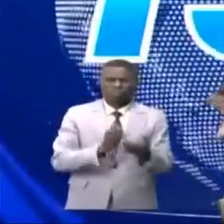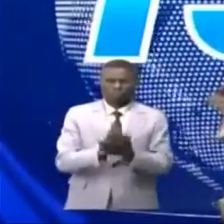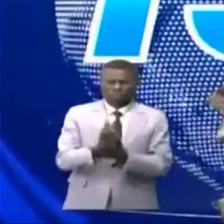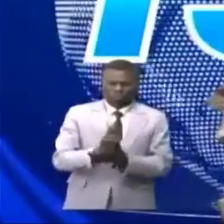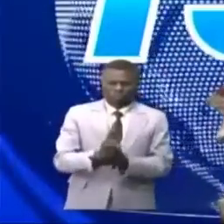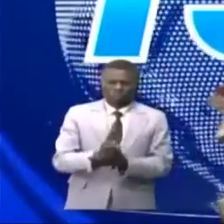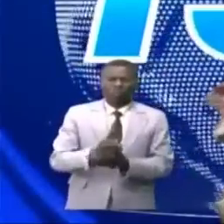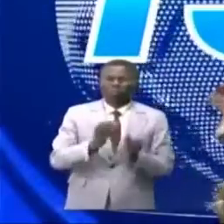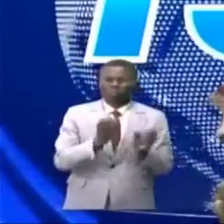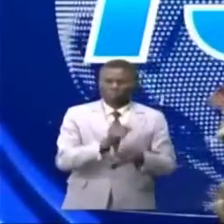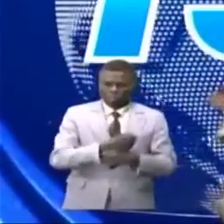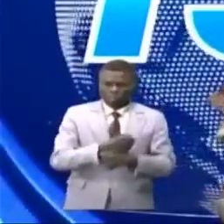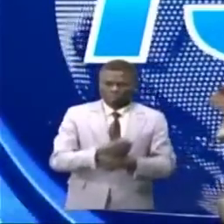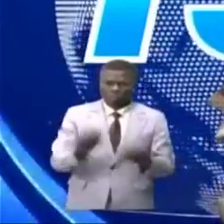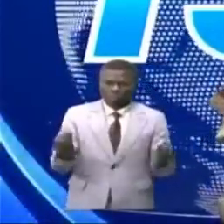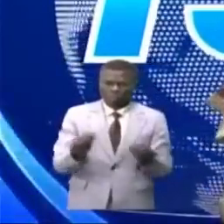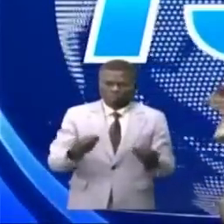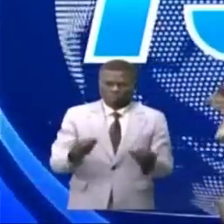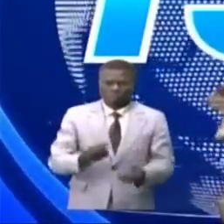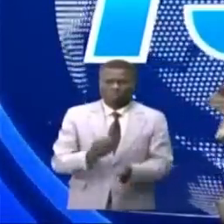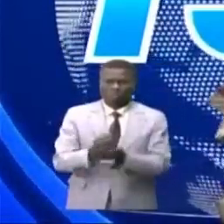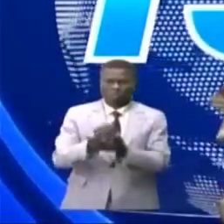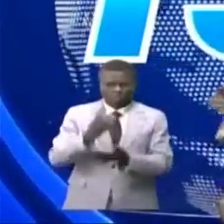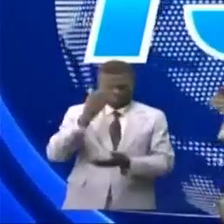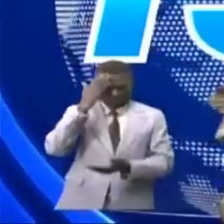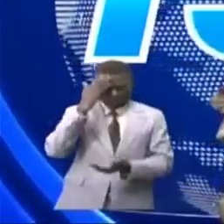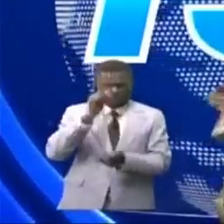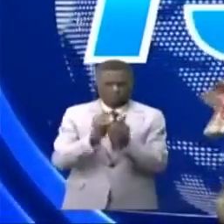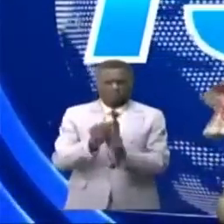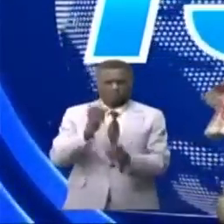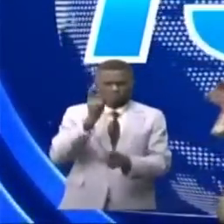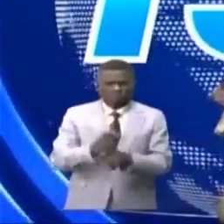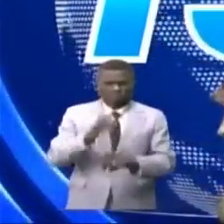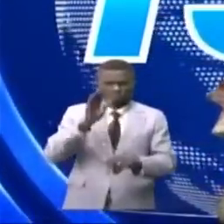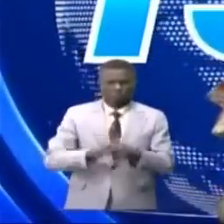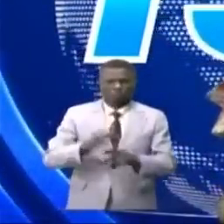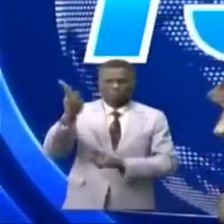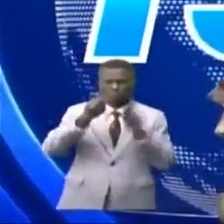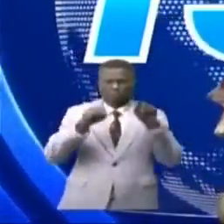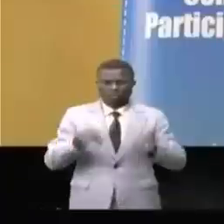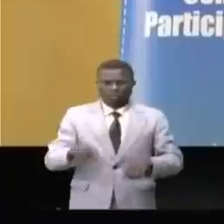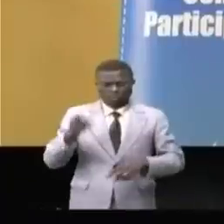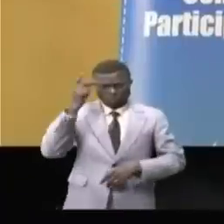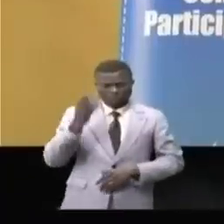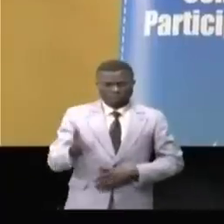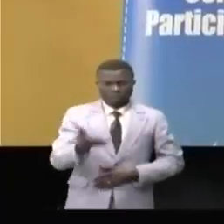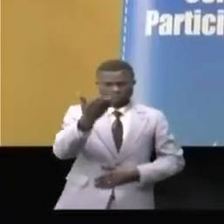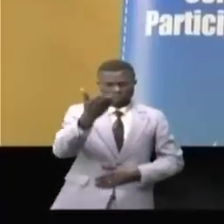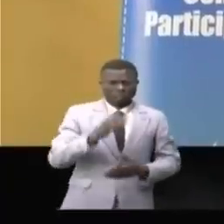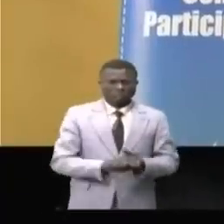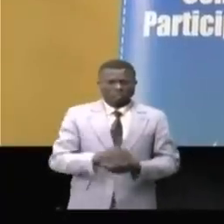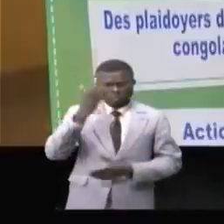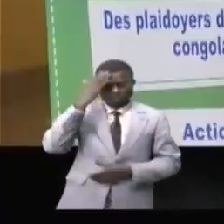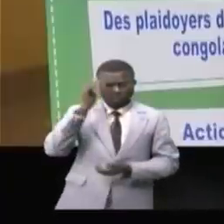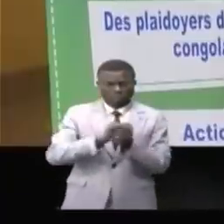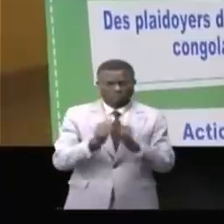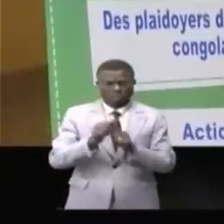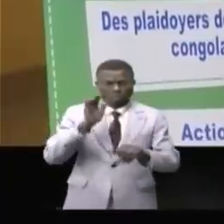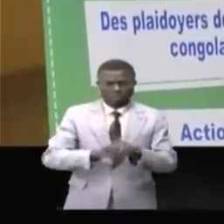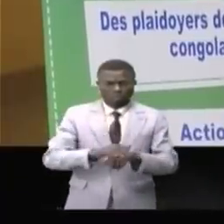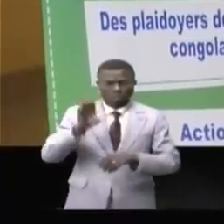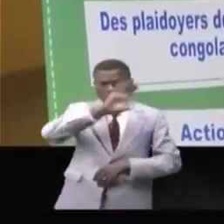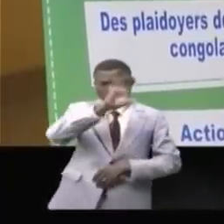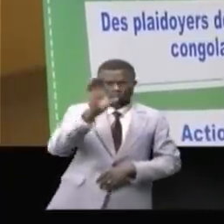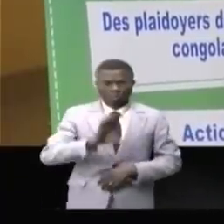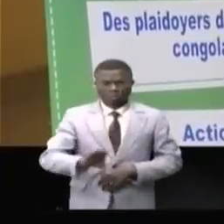devront établir afin de mieux déceler les problèmes qui touchent la population. Déceler les problèmes qui touchent les